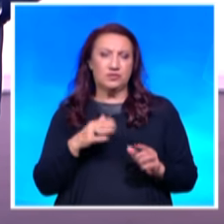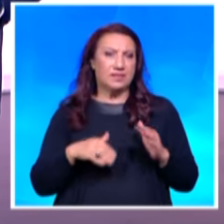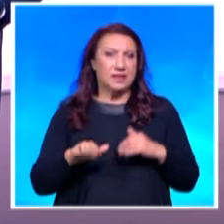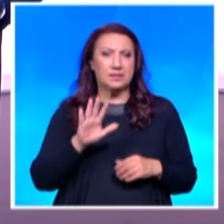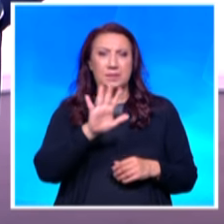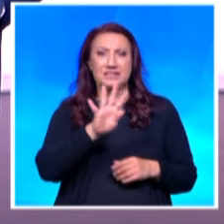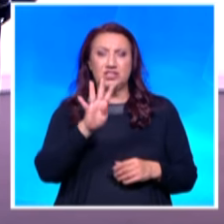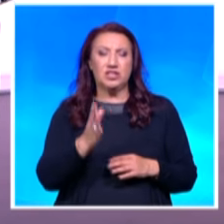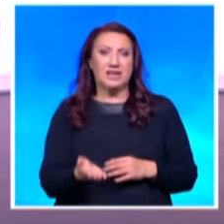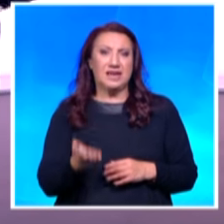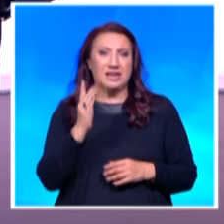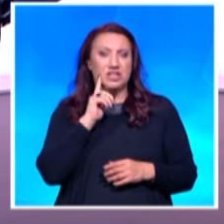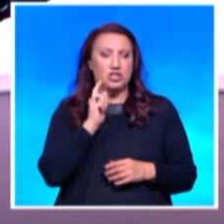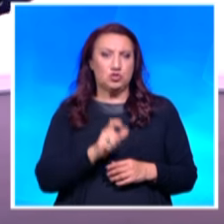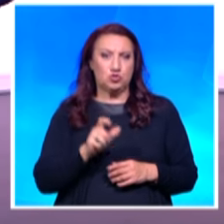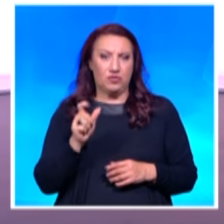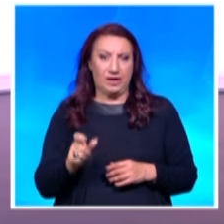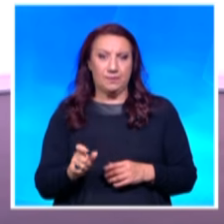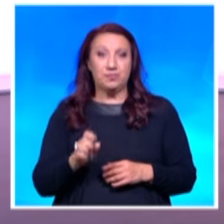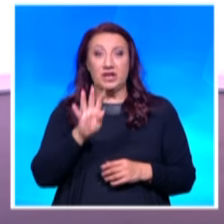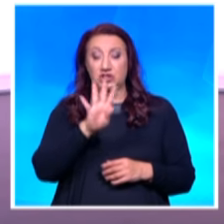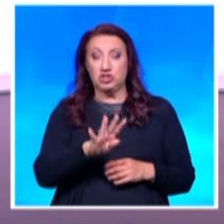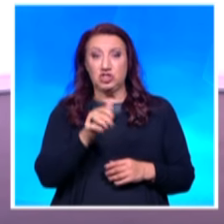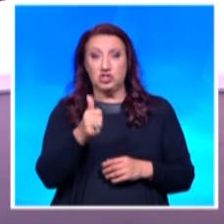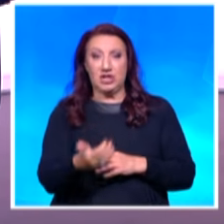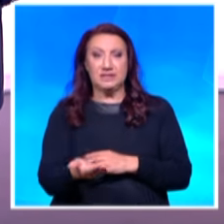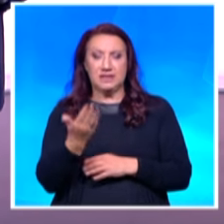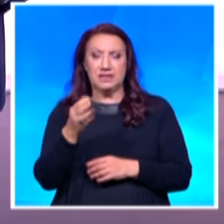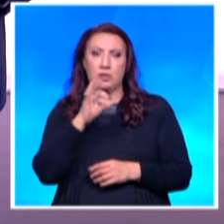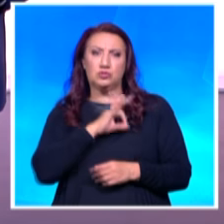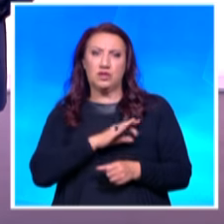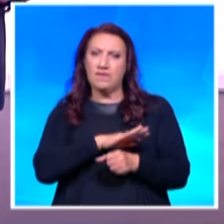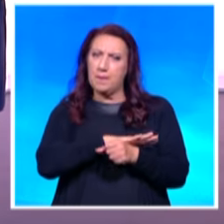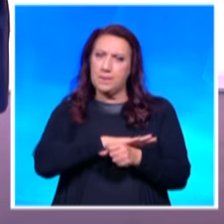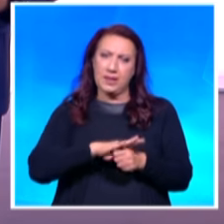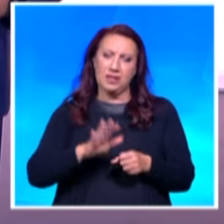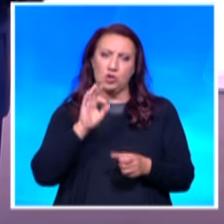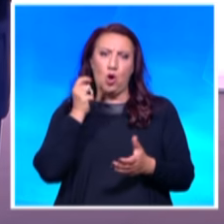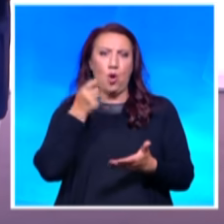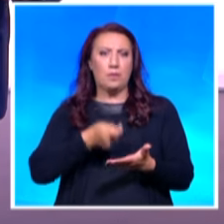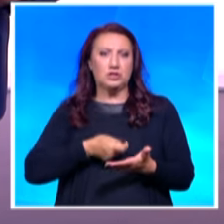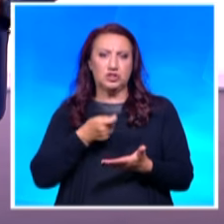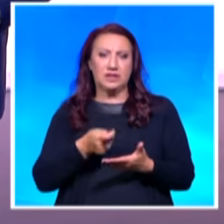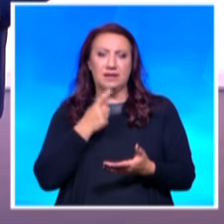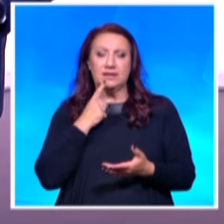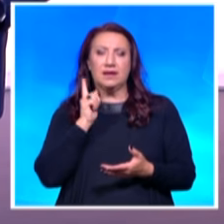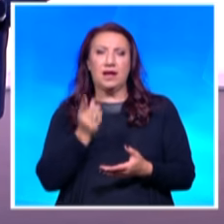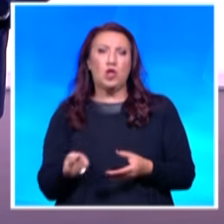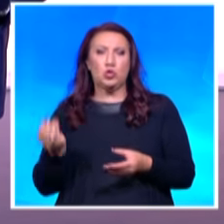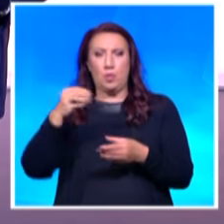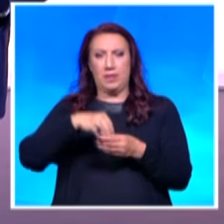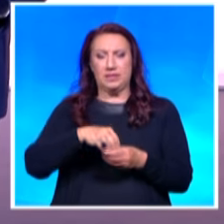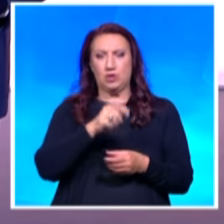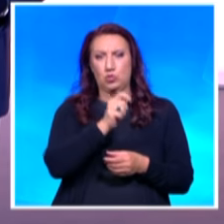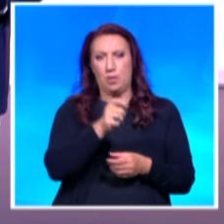души. 46 000 от тях са получавали пълния размер обезщетение, т.е. им се полагат по 70 лева допълнително